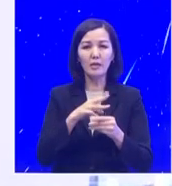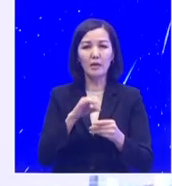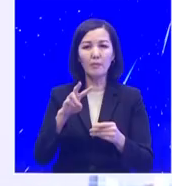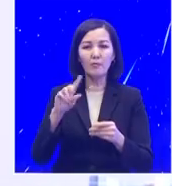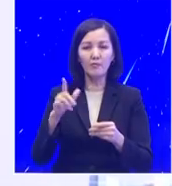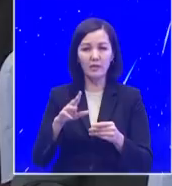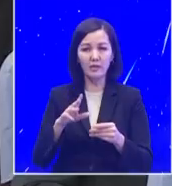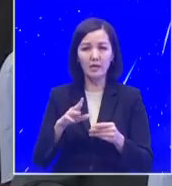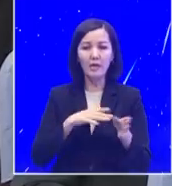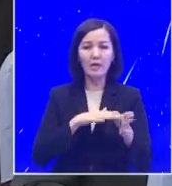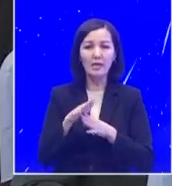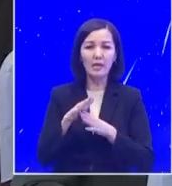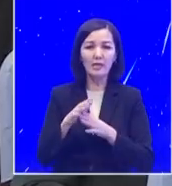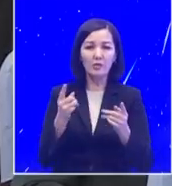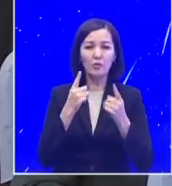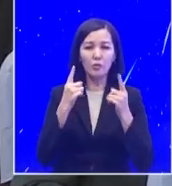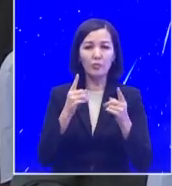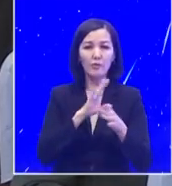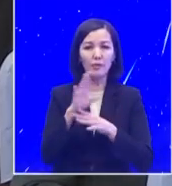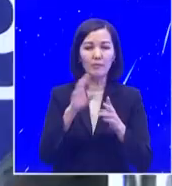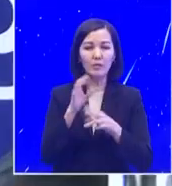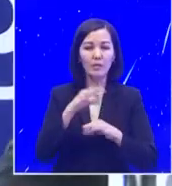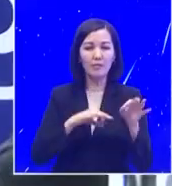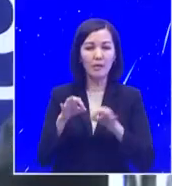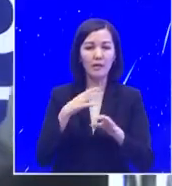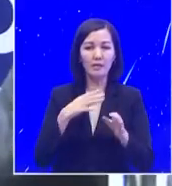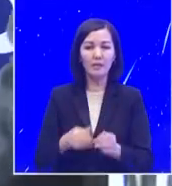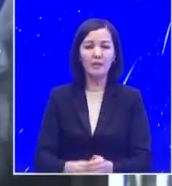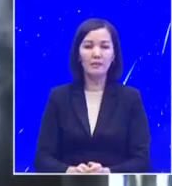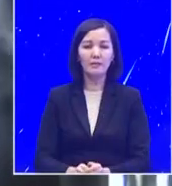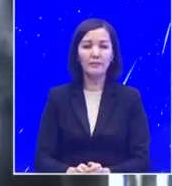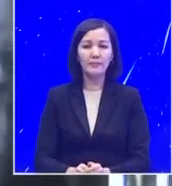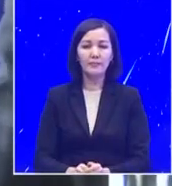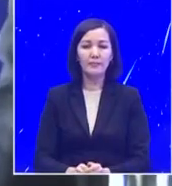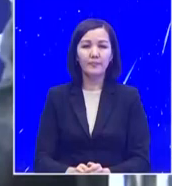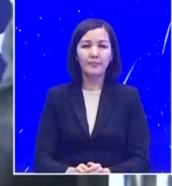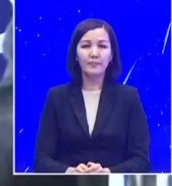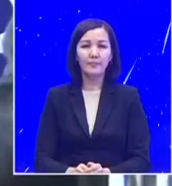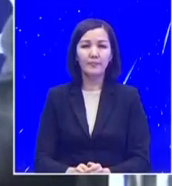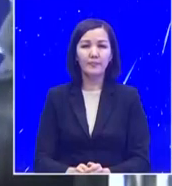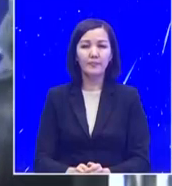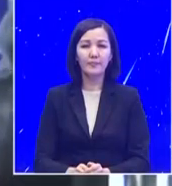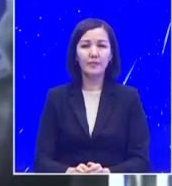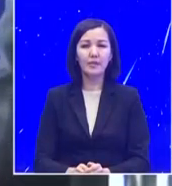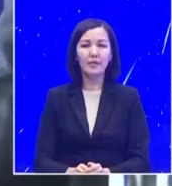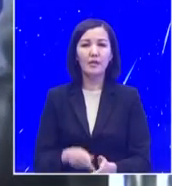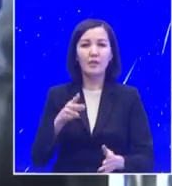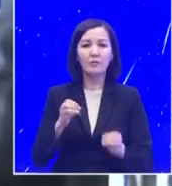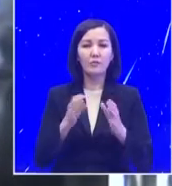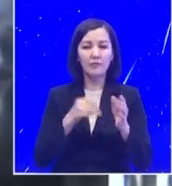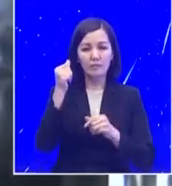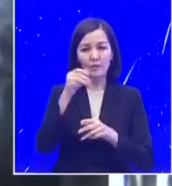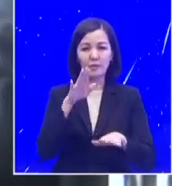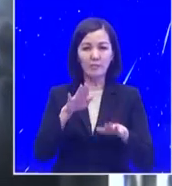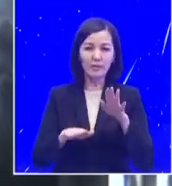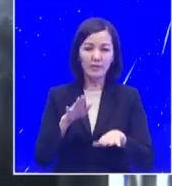миллионов тенге. Реализованы крупные промышленные проекты. По сравнению с 2018